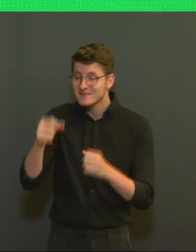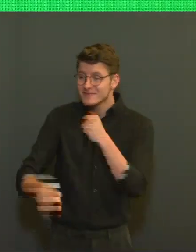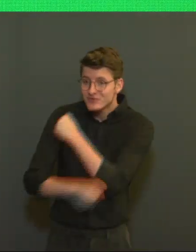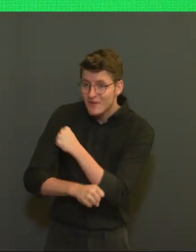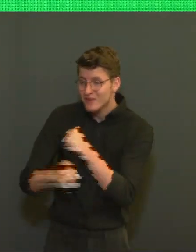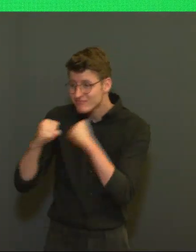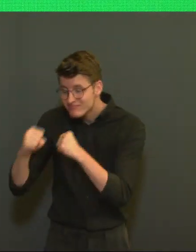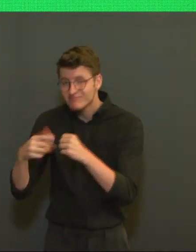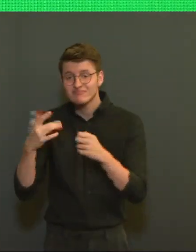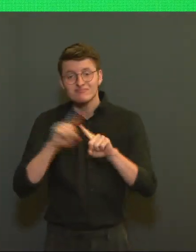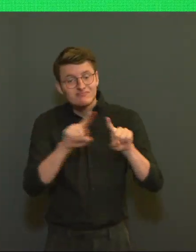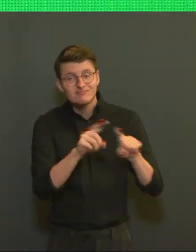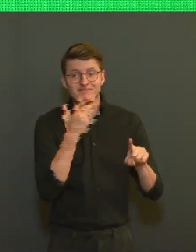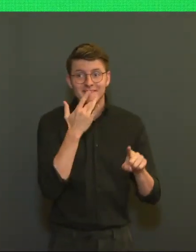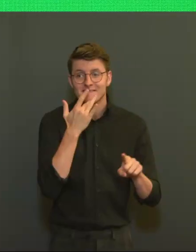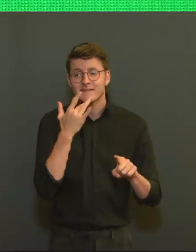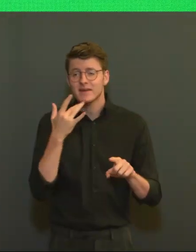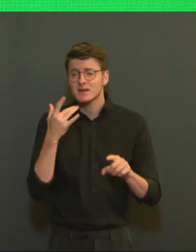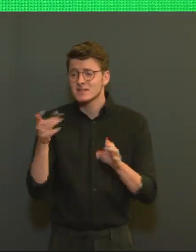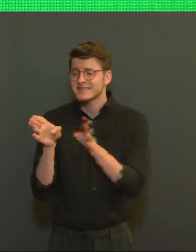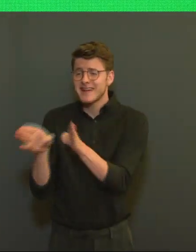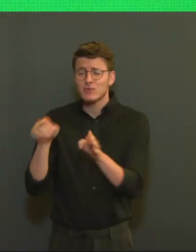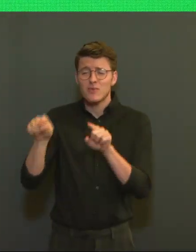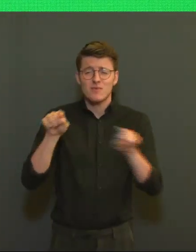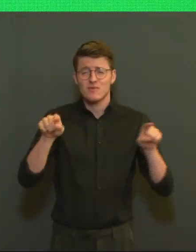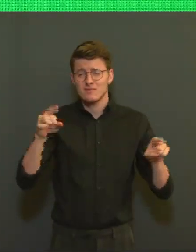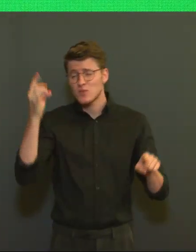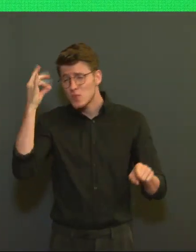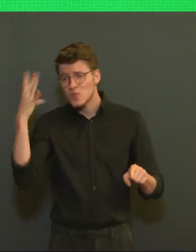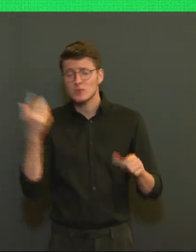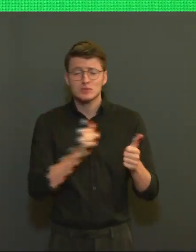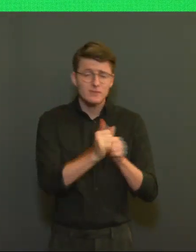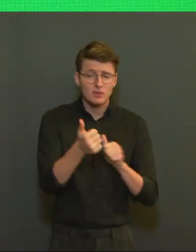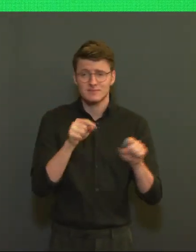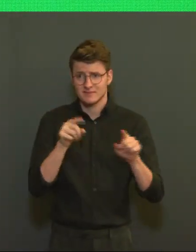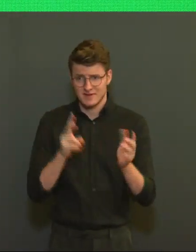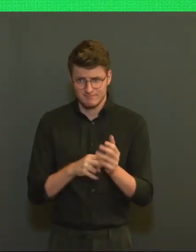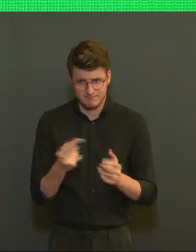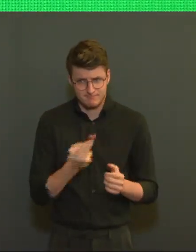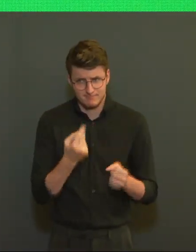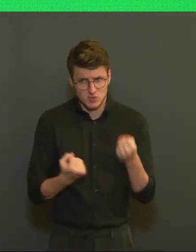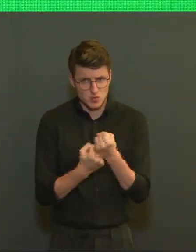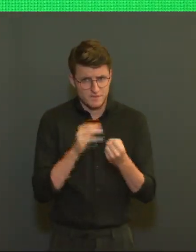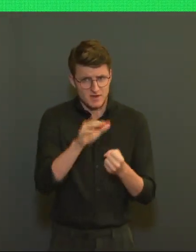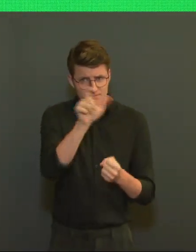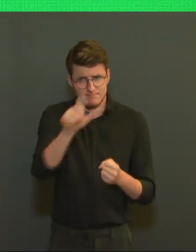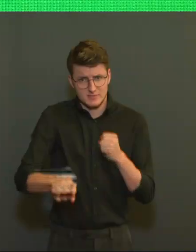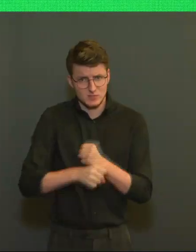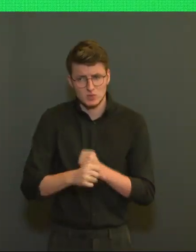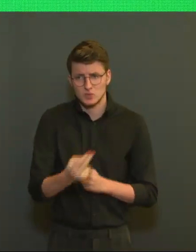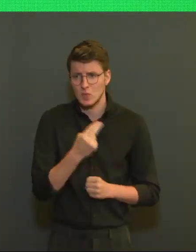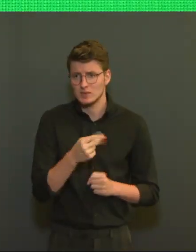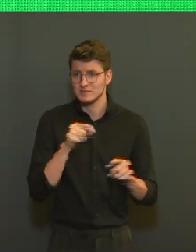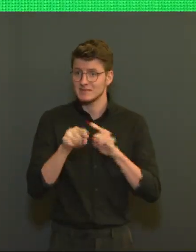sectoren kunnen onze steun in deze moeilijke periode meer dan ooit gebruiken. Respecteer niet enkel het artistieke of